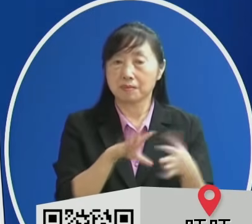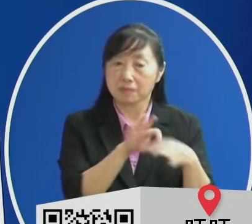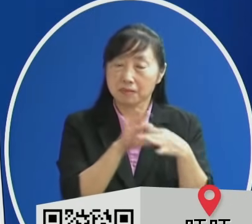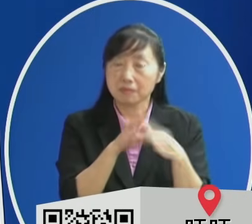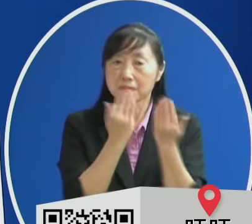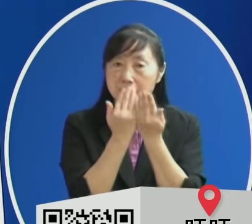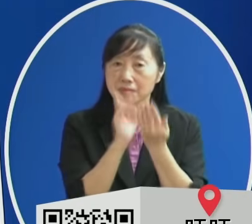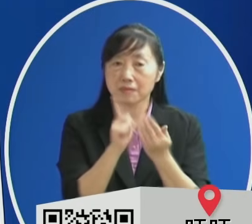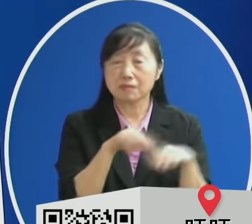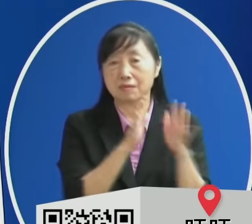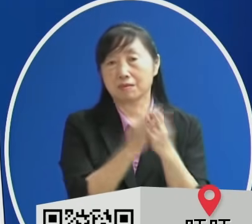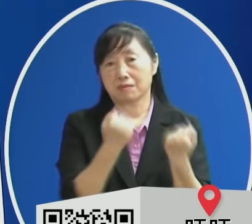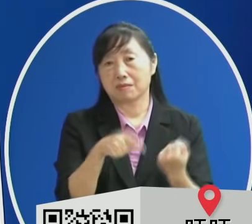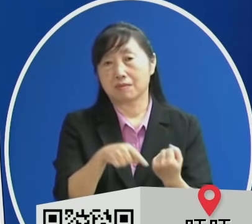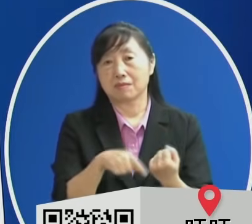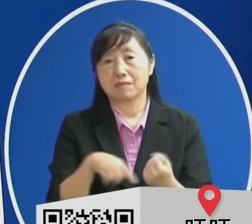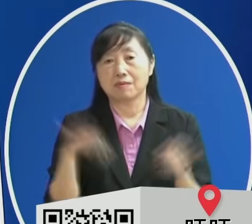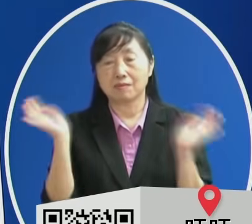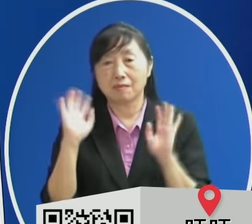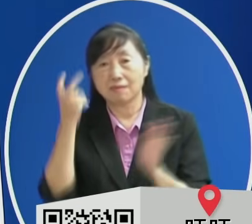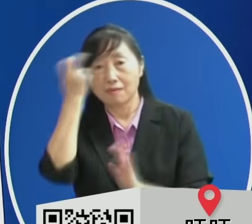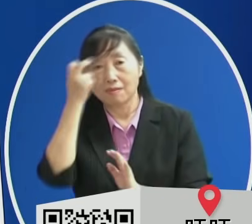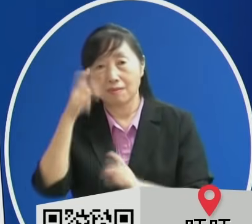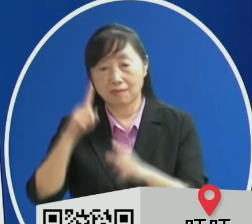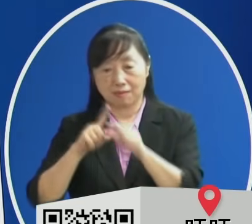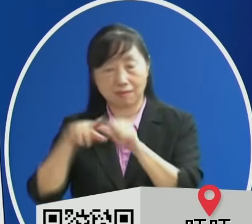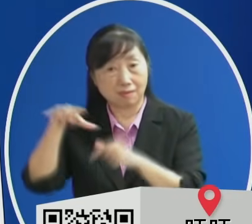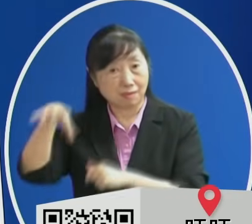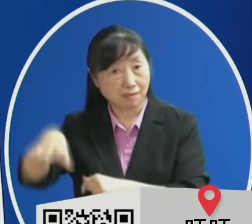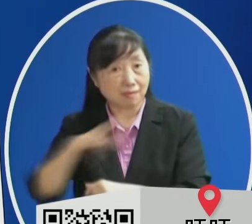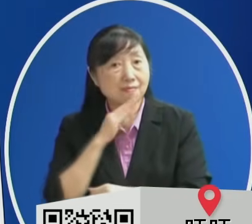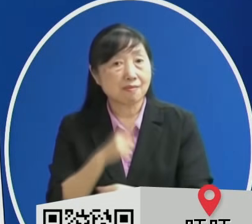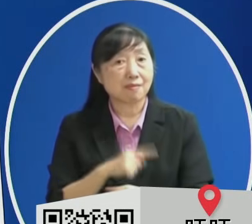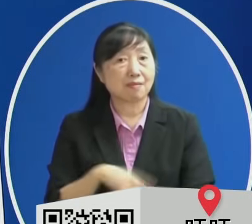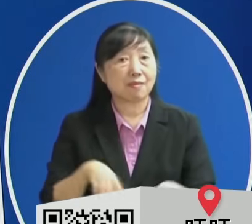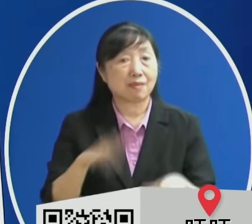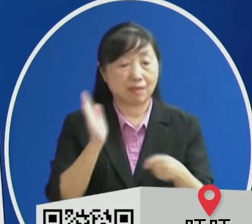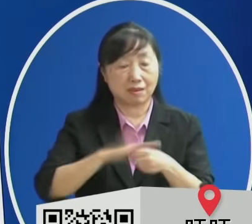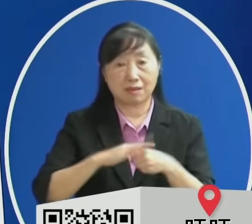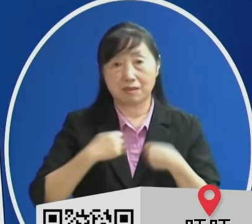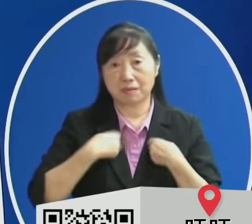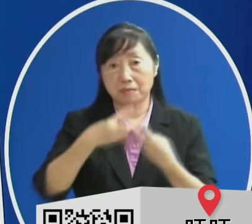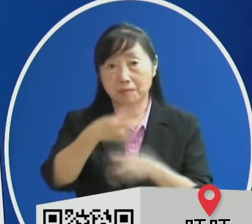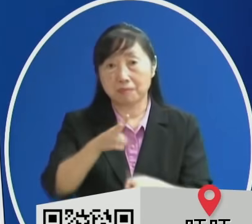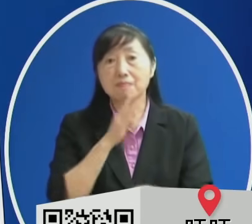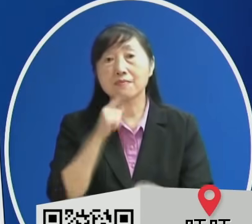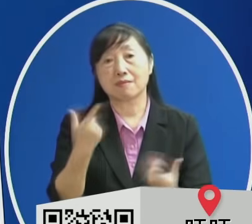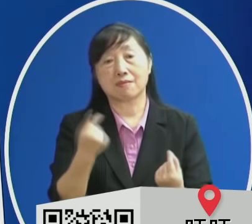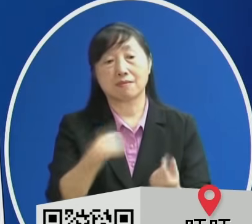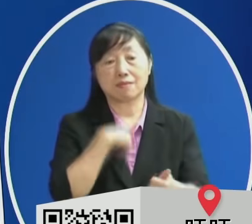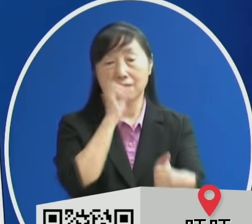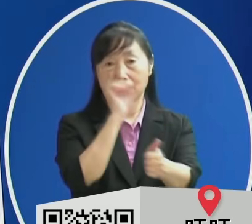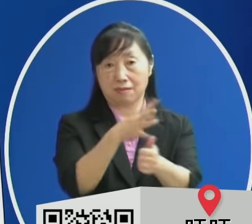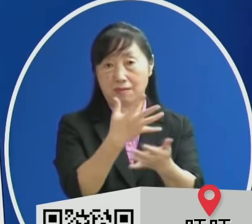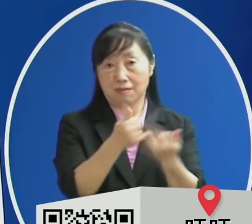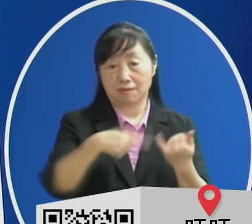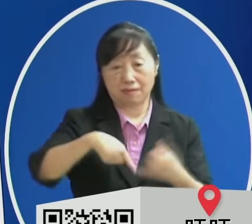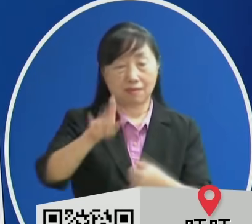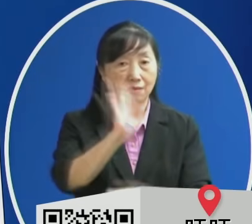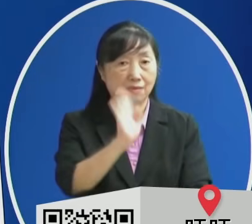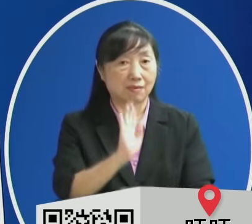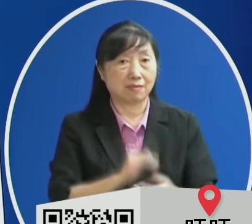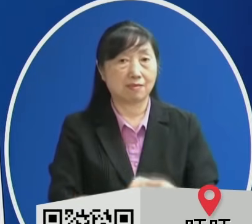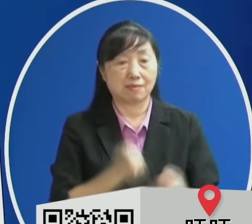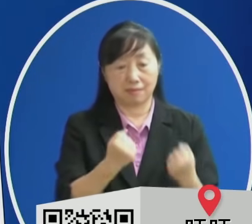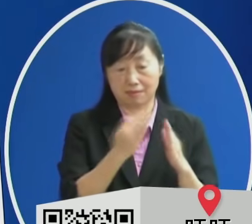程。那儿童照护中心及补习班，我们也会同步的来请学生停止前往，以在